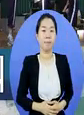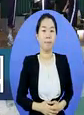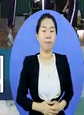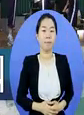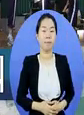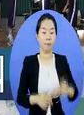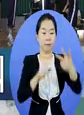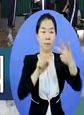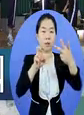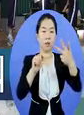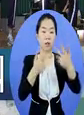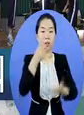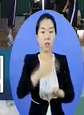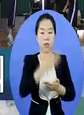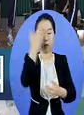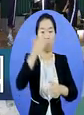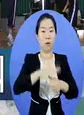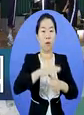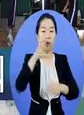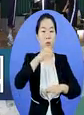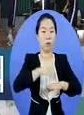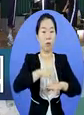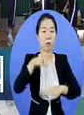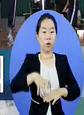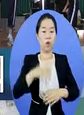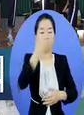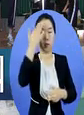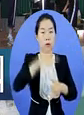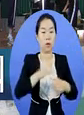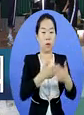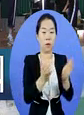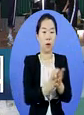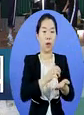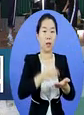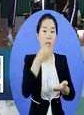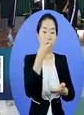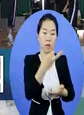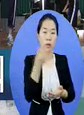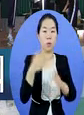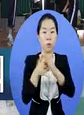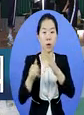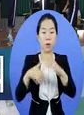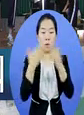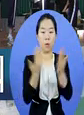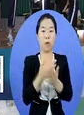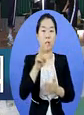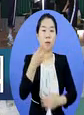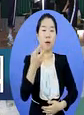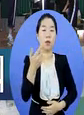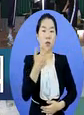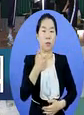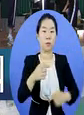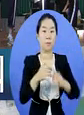지난 26일 천안시 청소년 수련관에서 청소년 동아리 13팀과 가족 등 250여 명이 참가한 가운데